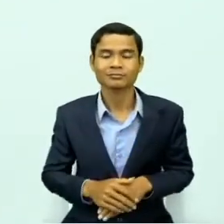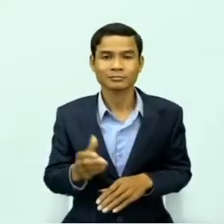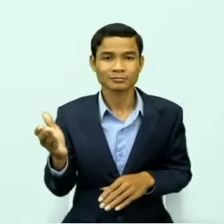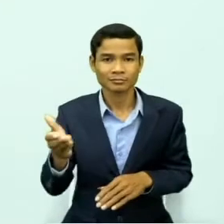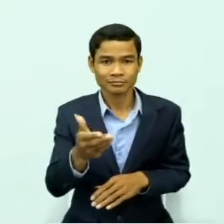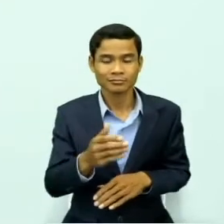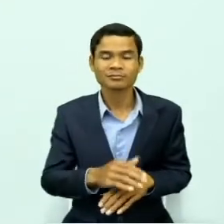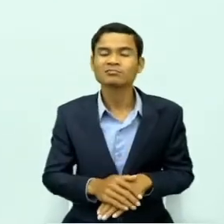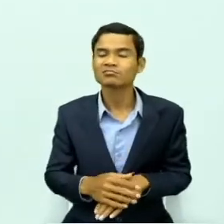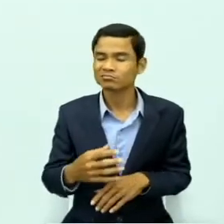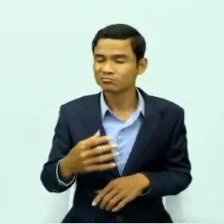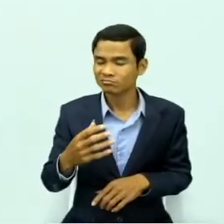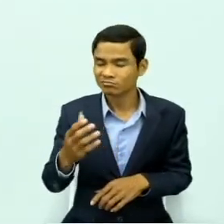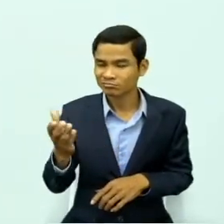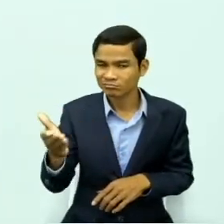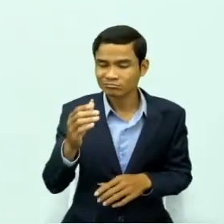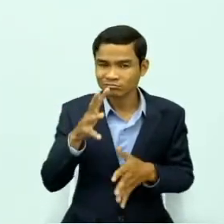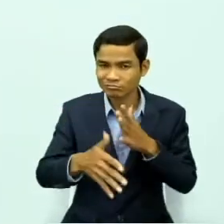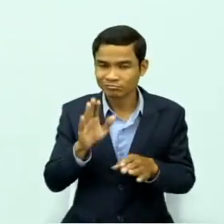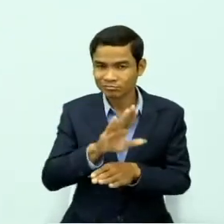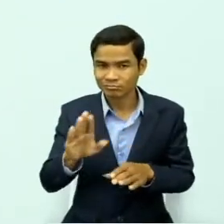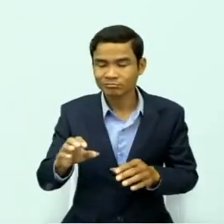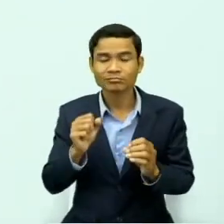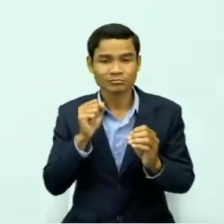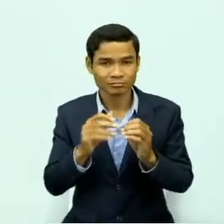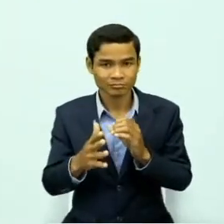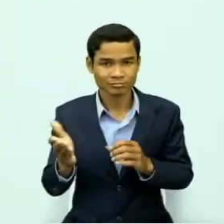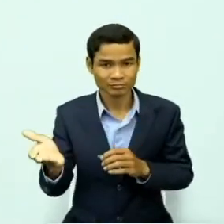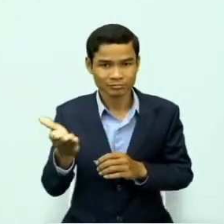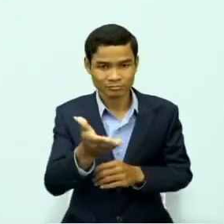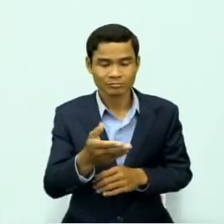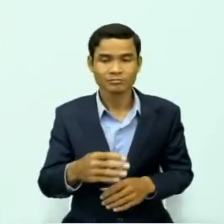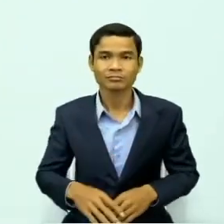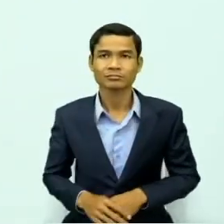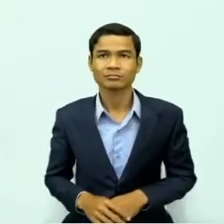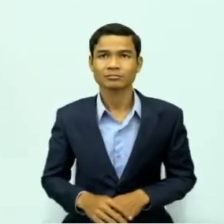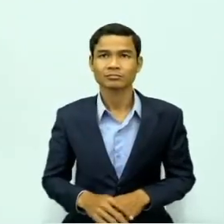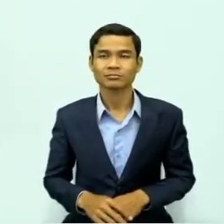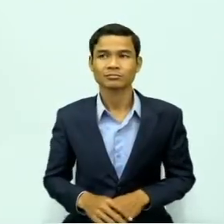chào con ăn này khuôn ái chập đà ấm